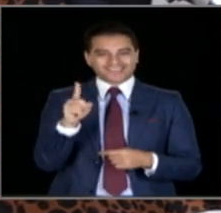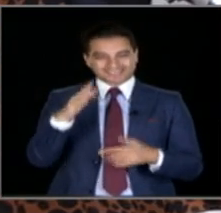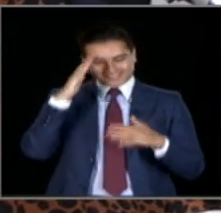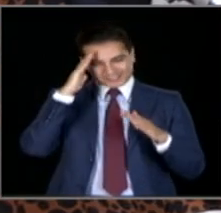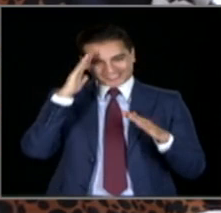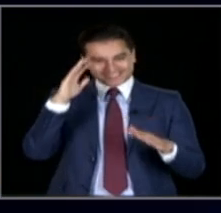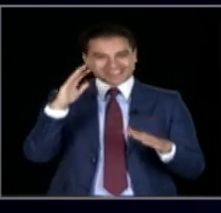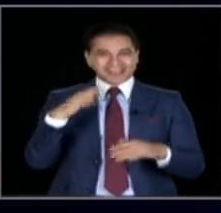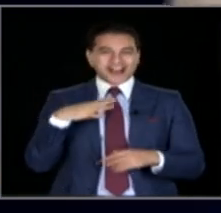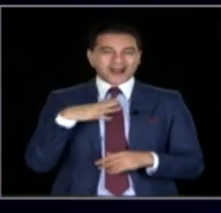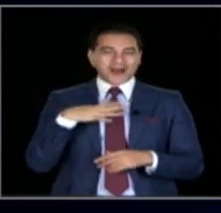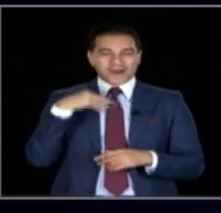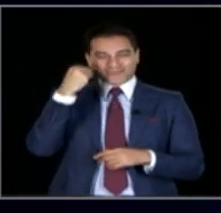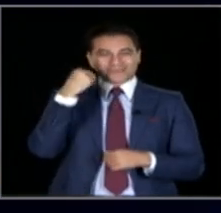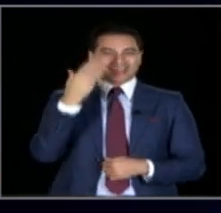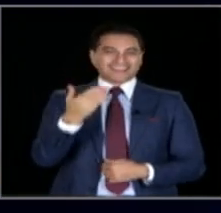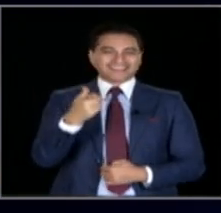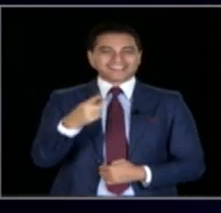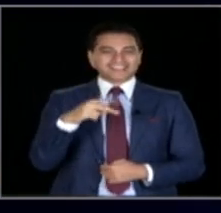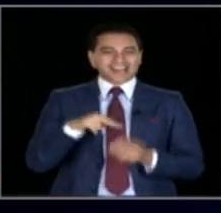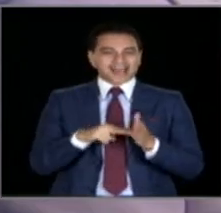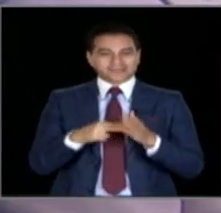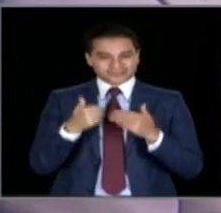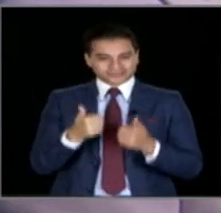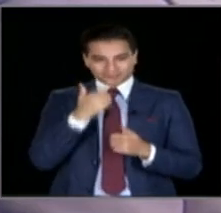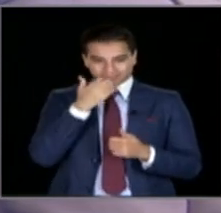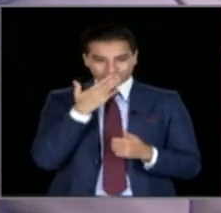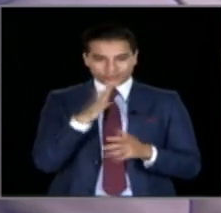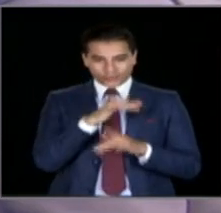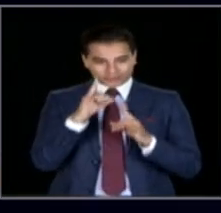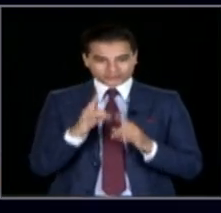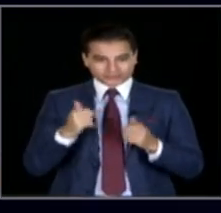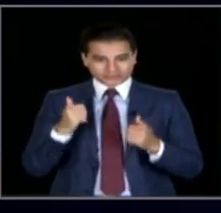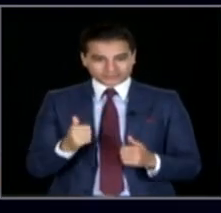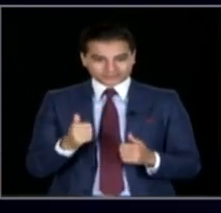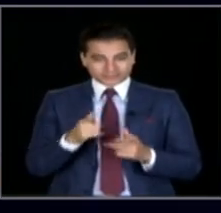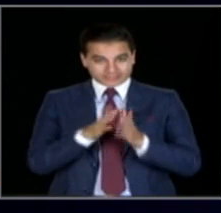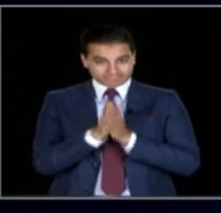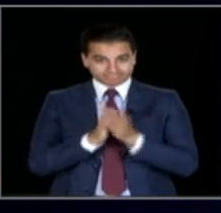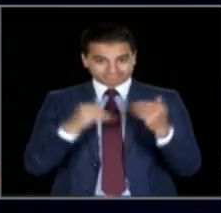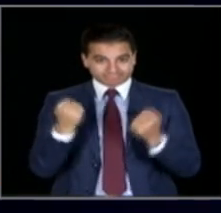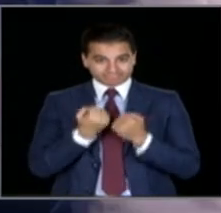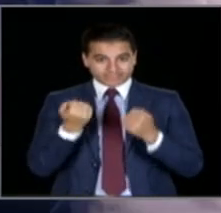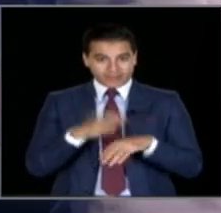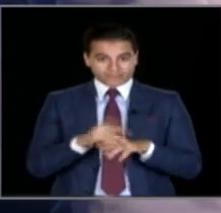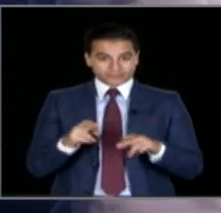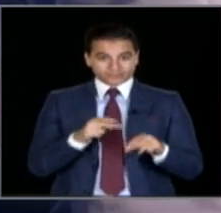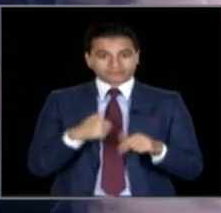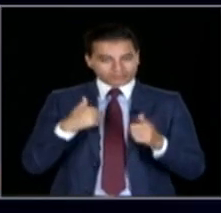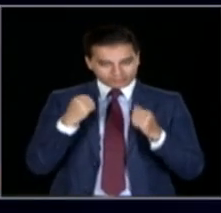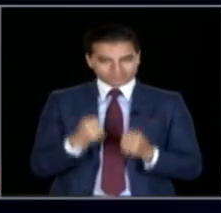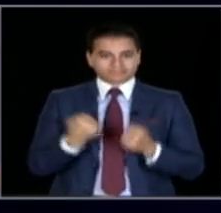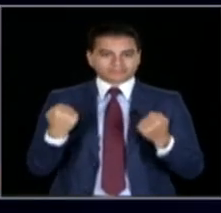ايوه بالظبط كده. اخبارك ايه يا عمر؟ الحمد لله بخير. كله كويس؟ استعديت للموسم ده؟